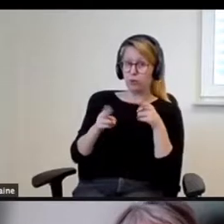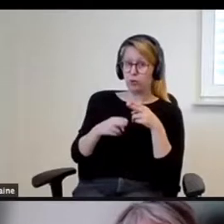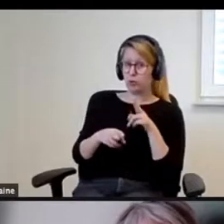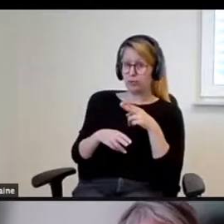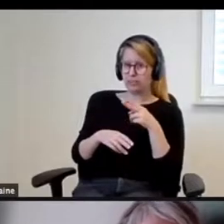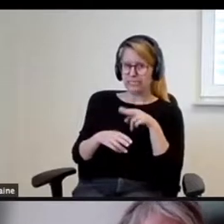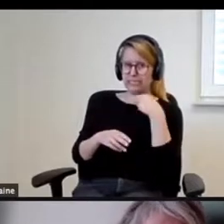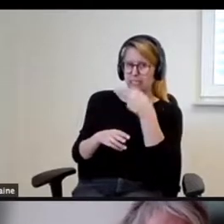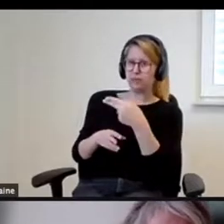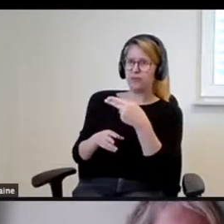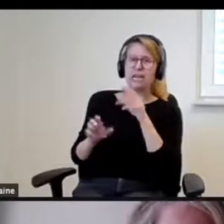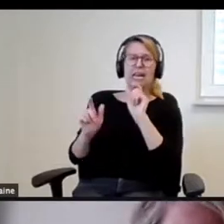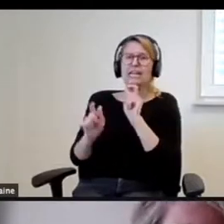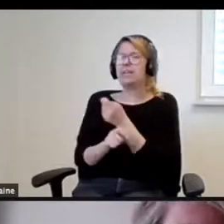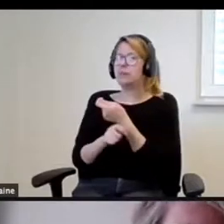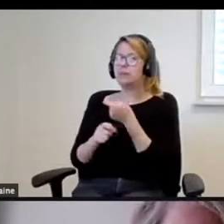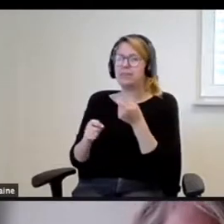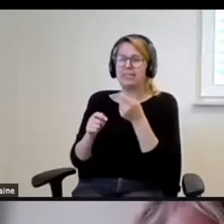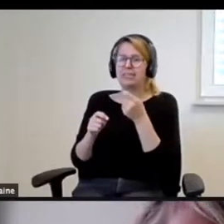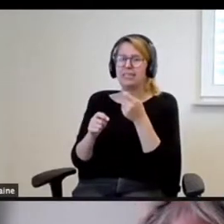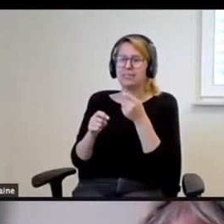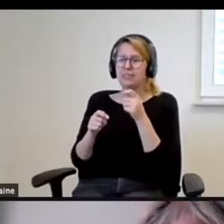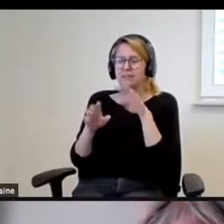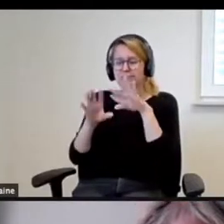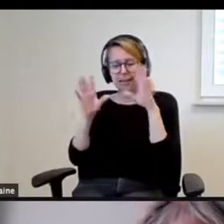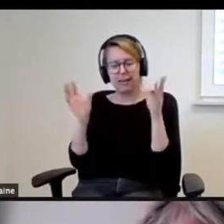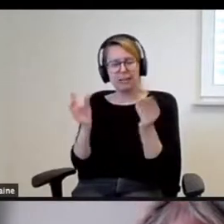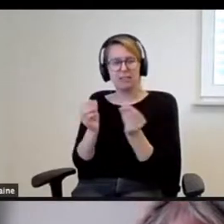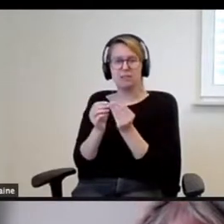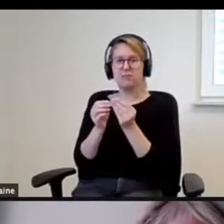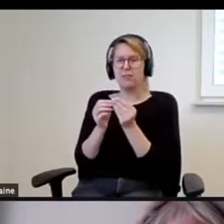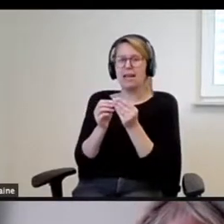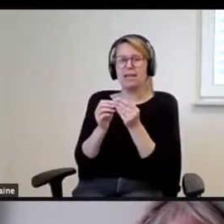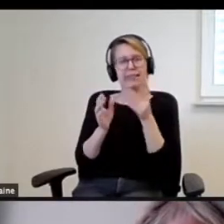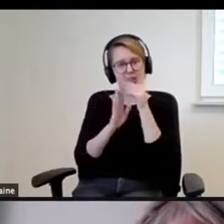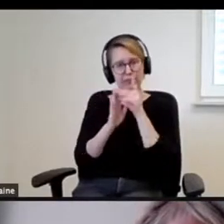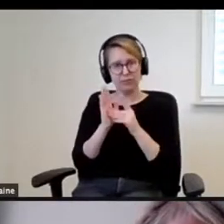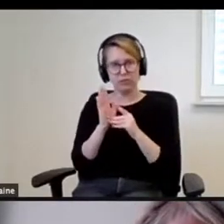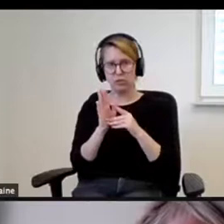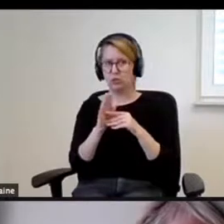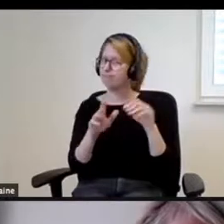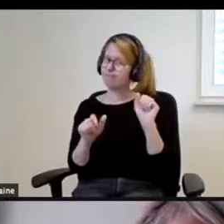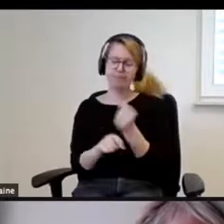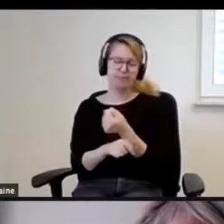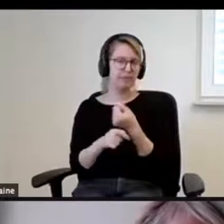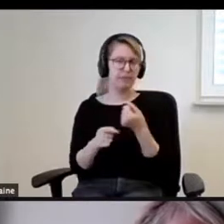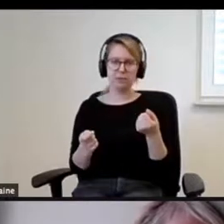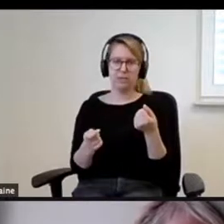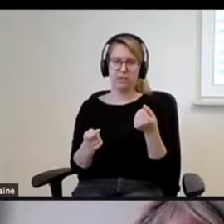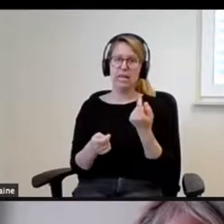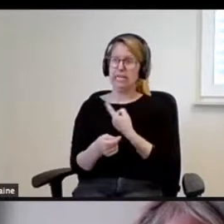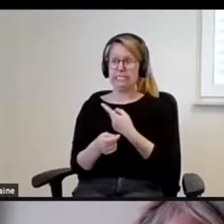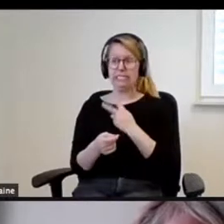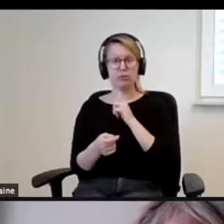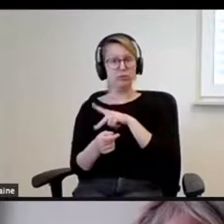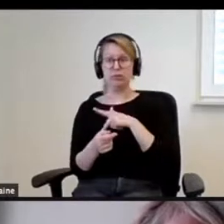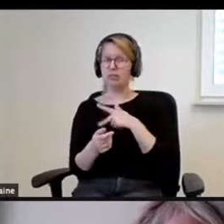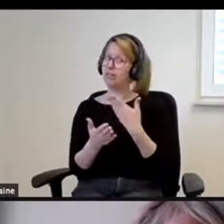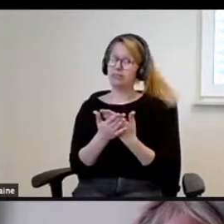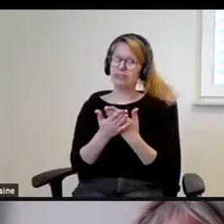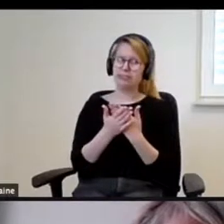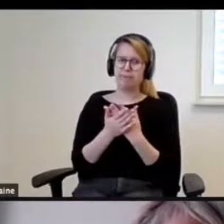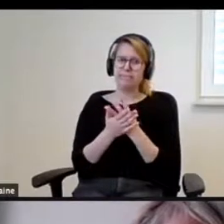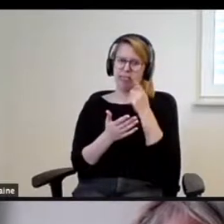dans l'Union européenne, ce que moi, en tant que socialiste, je regrette beaucoup. Mais ça, c'est des compétences nationales. On n'arrive pas à trouver une définition.